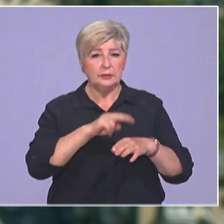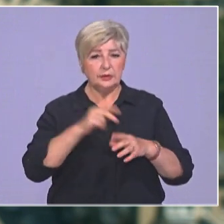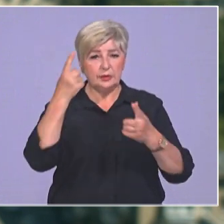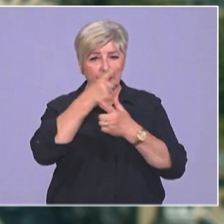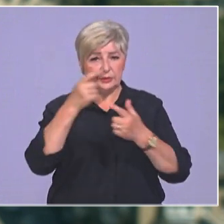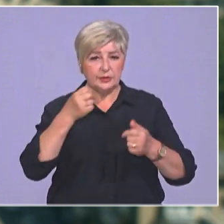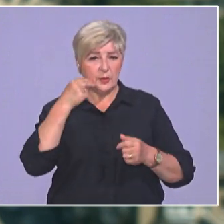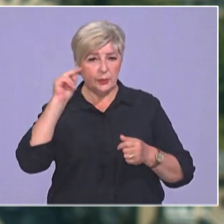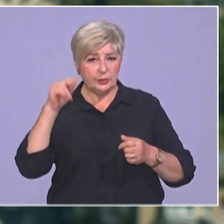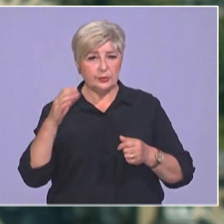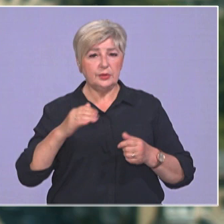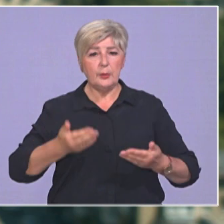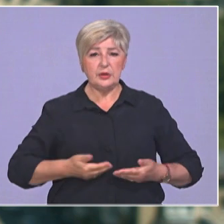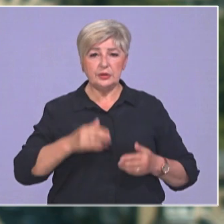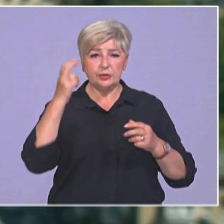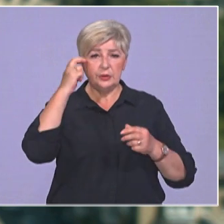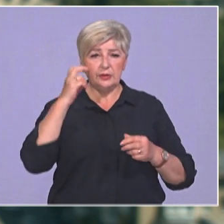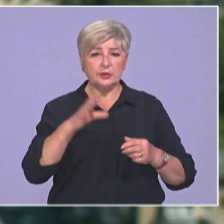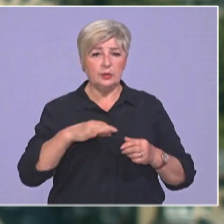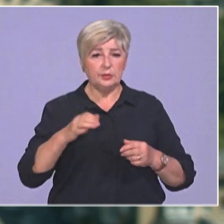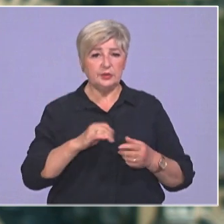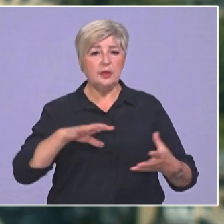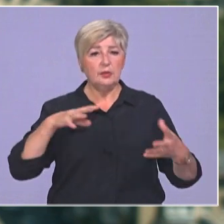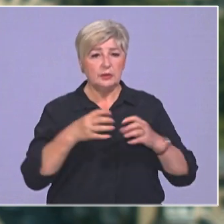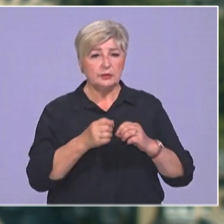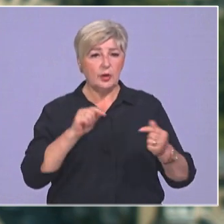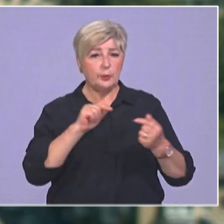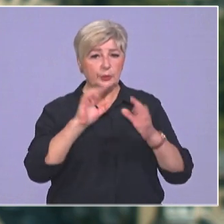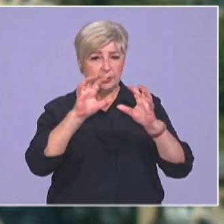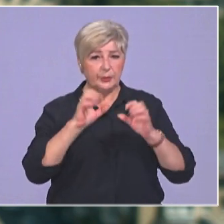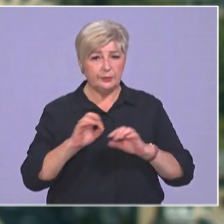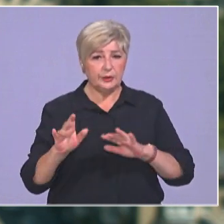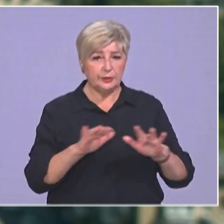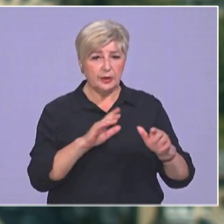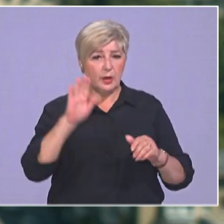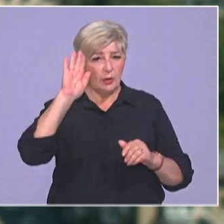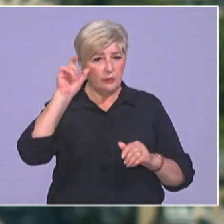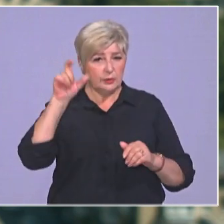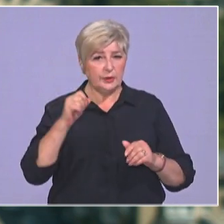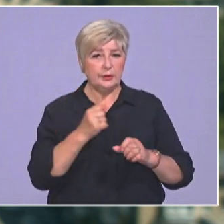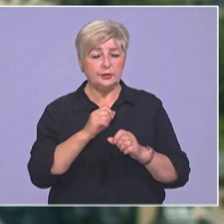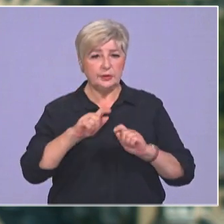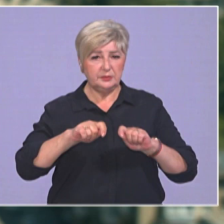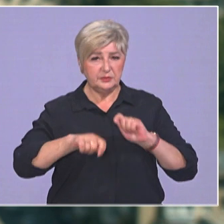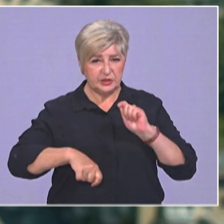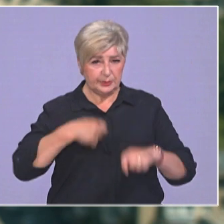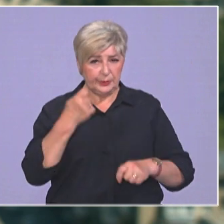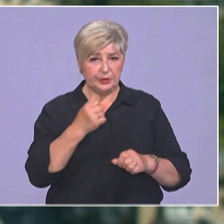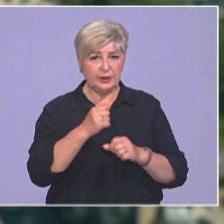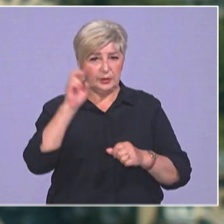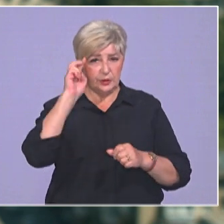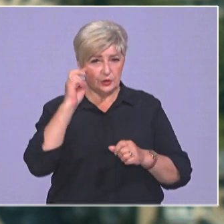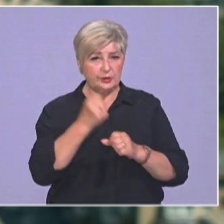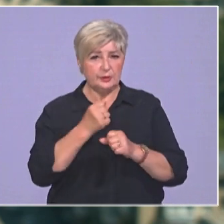підозру мешканцю Київської області. Внаслідок протиправних дій фігуранта державі спричинено збитки майже на 1 мільйон